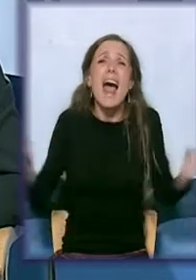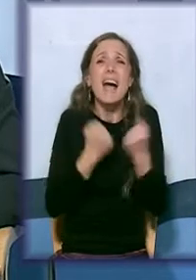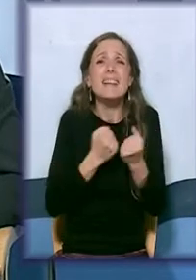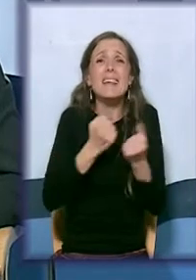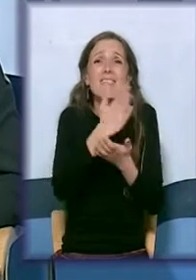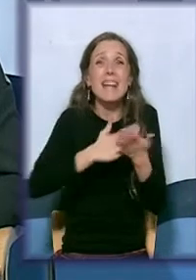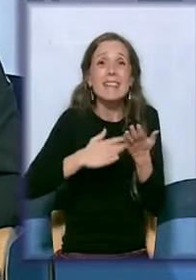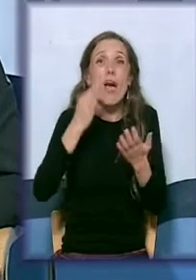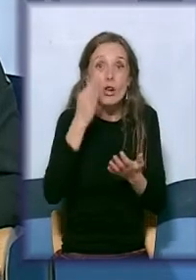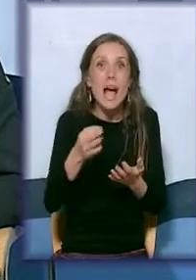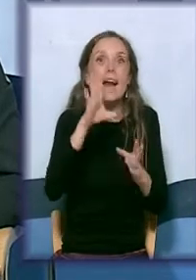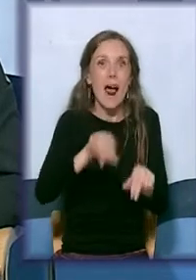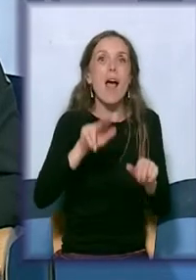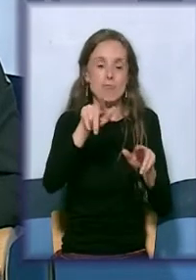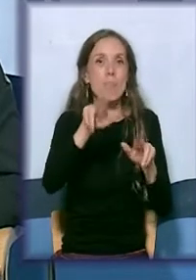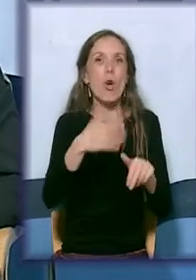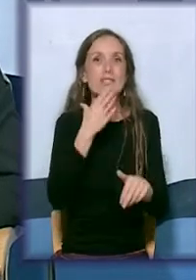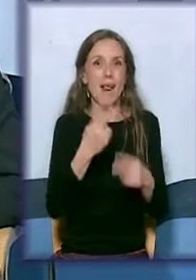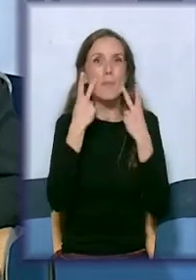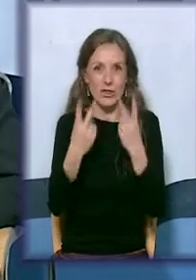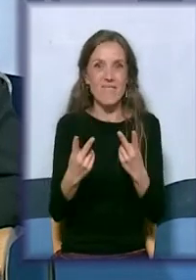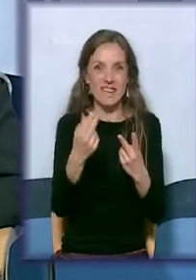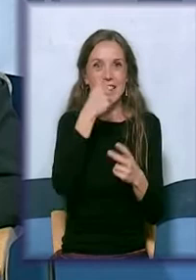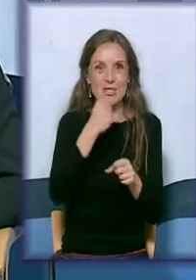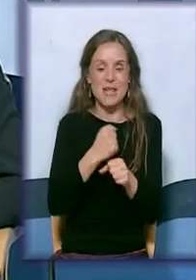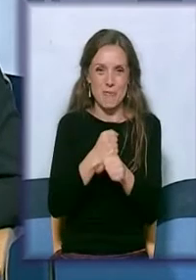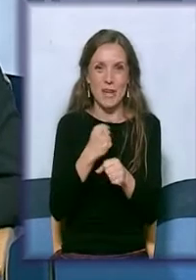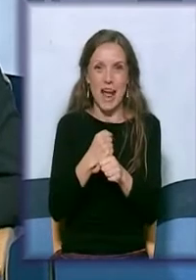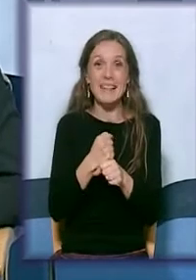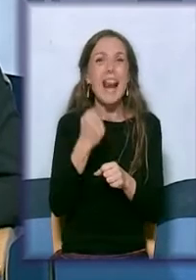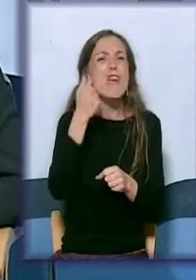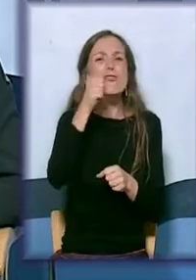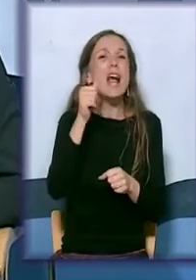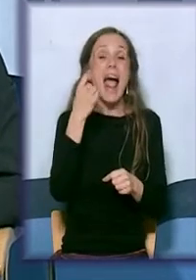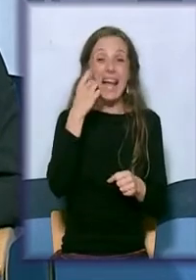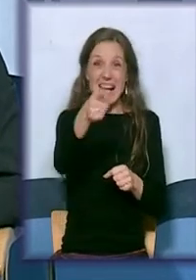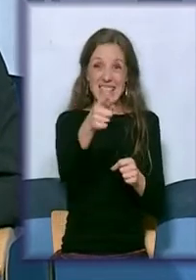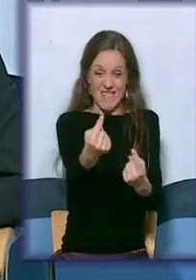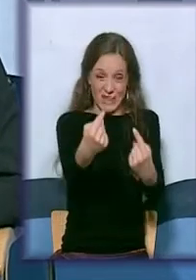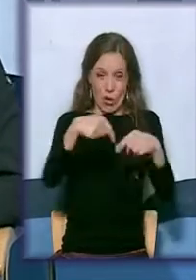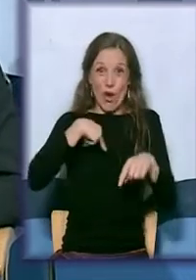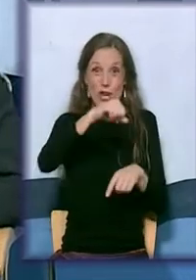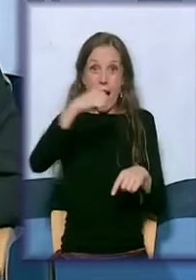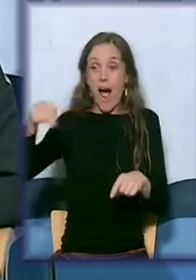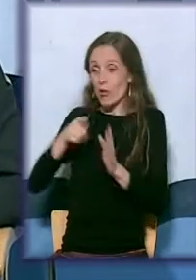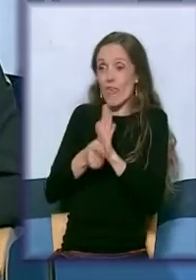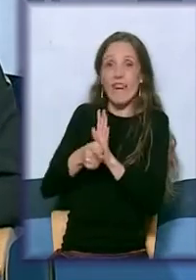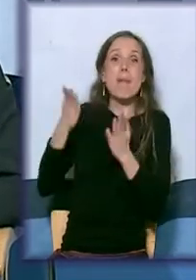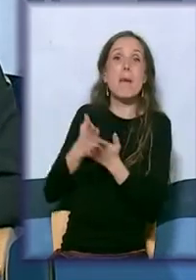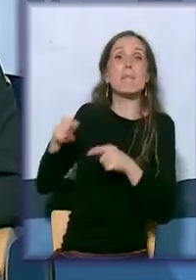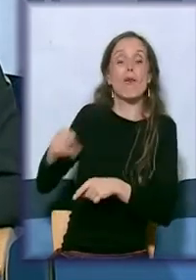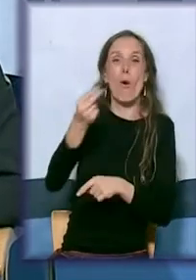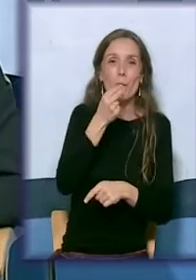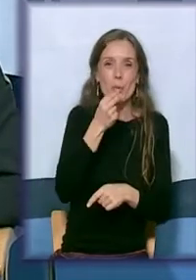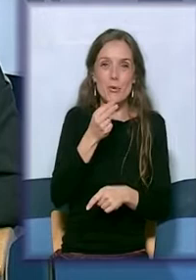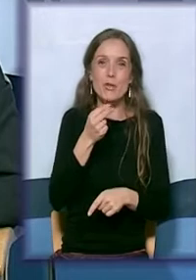datom trenutku. A šta radi? U datnom trenutku, baš kad ste došli, mi smo imali ručak. I onda posle toga smo